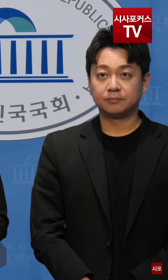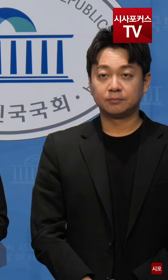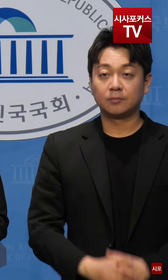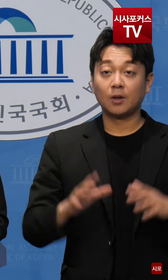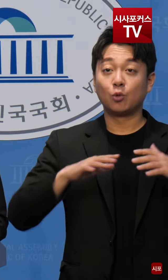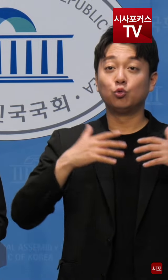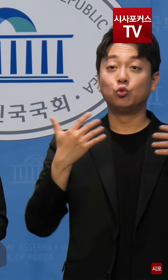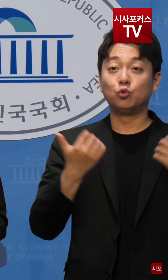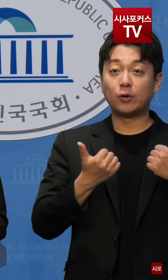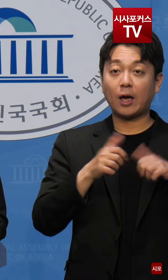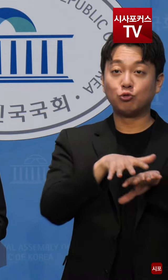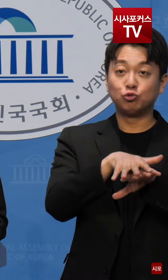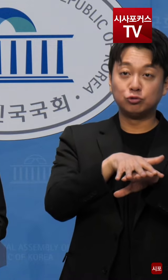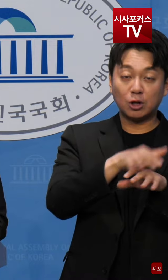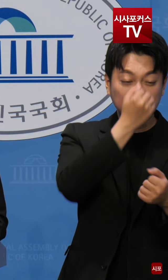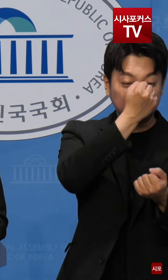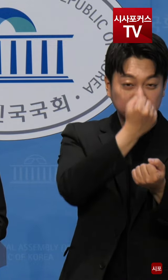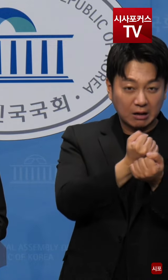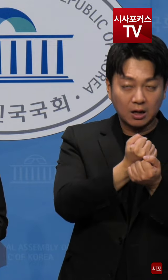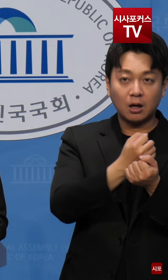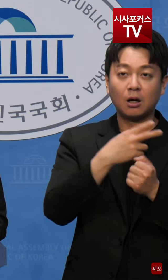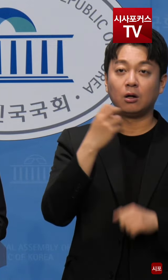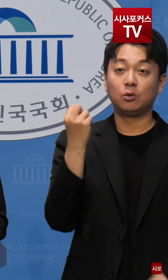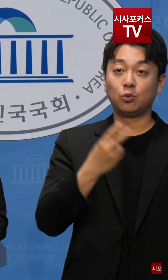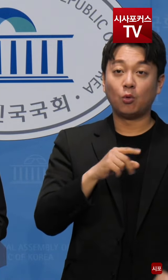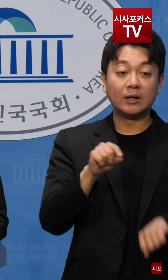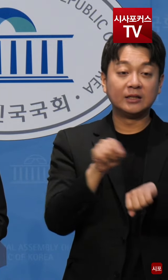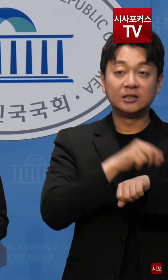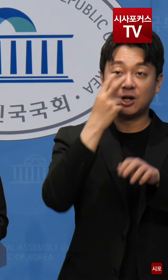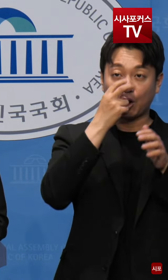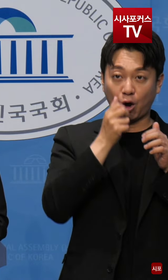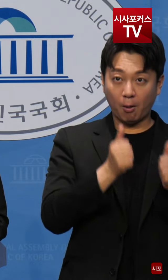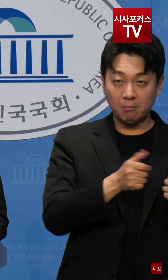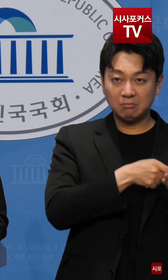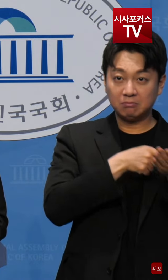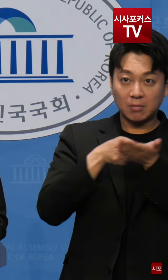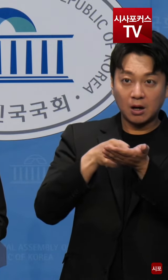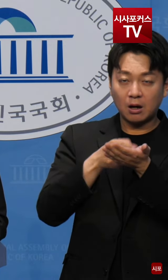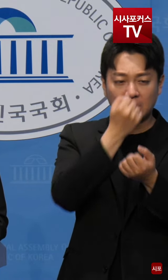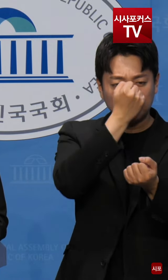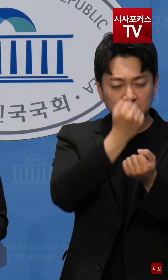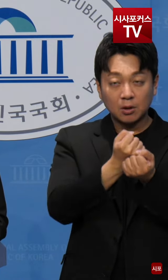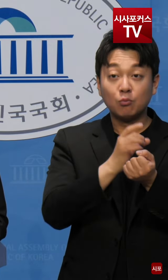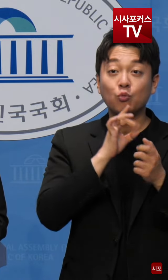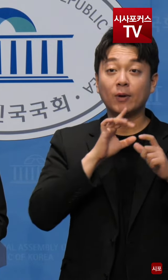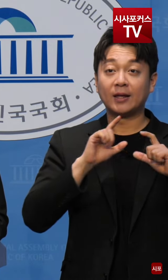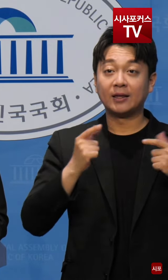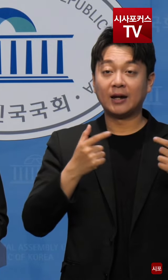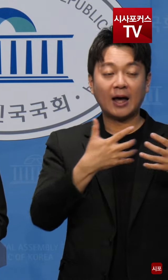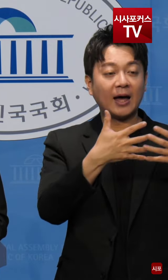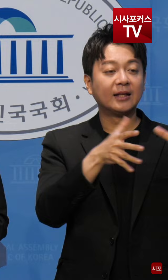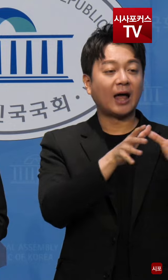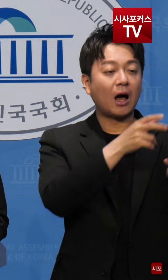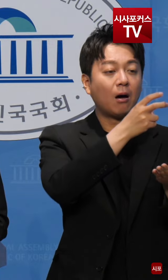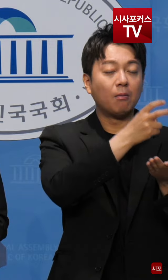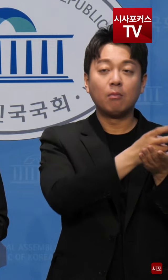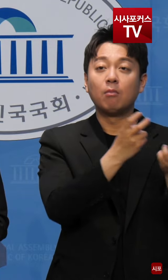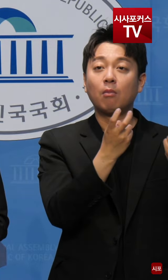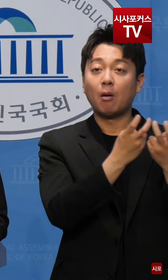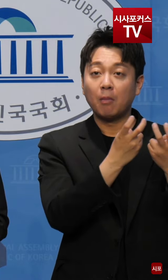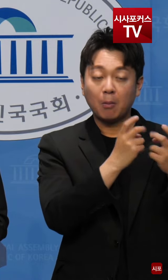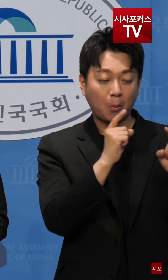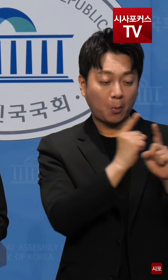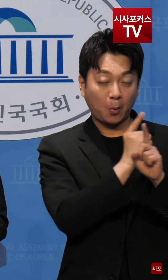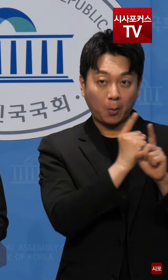추진과 각종 특검 남발도 모자라 당헌 당규 개정까지 이 대표 방탄을